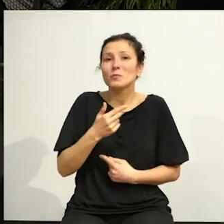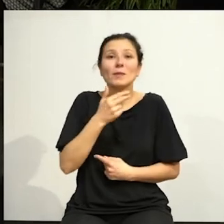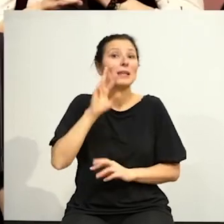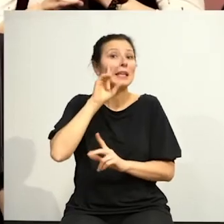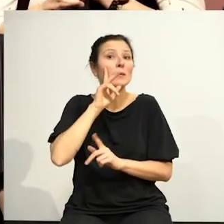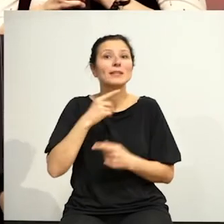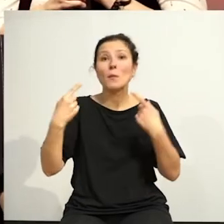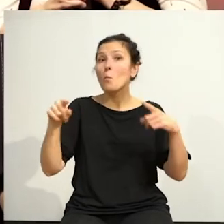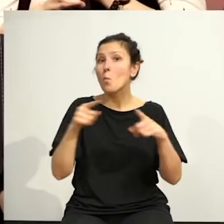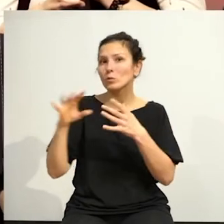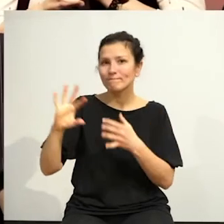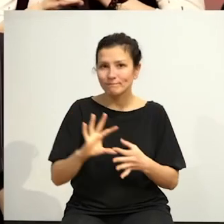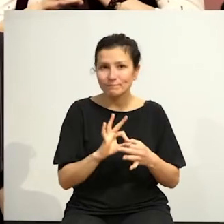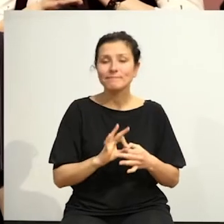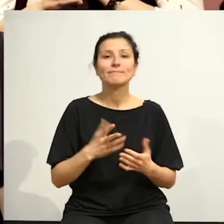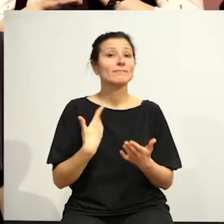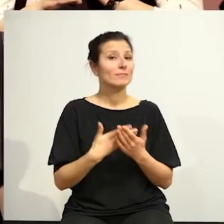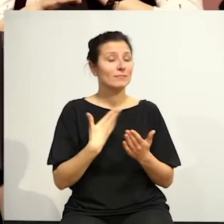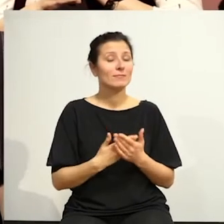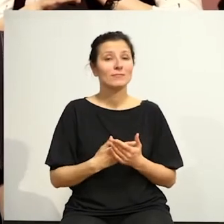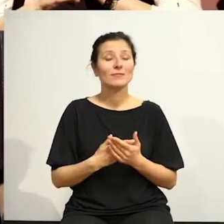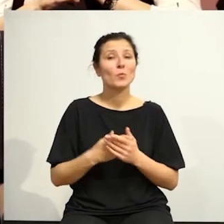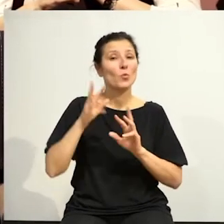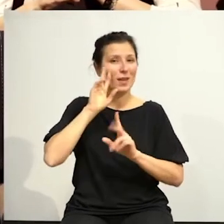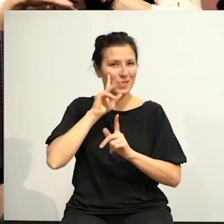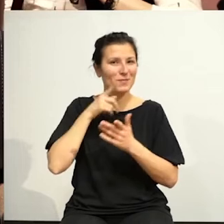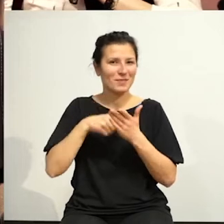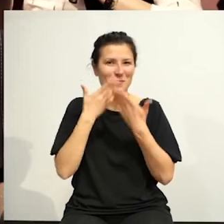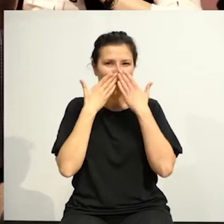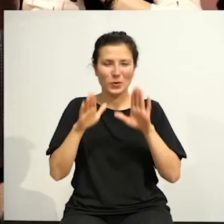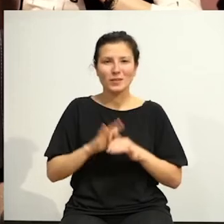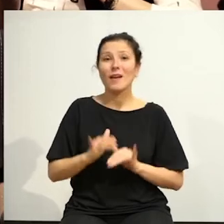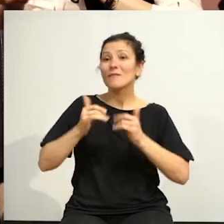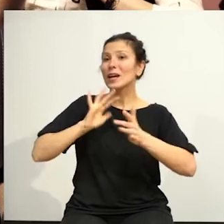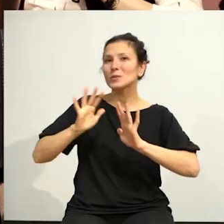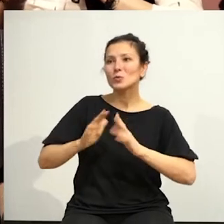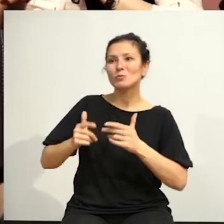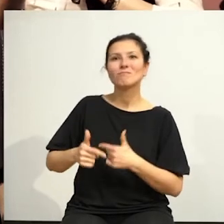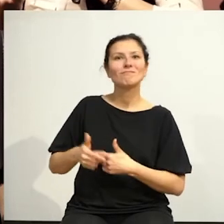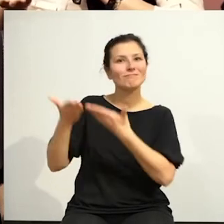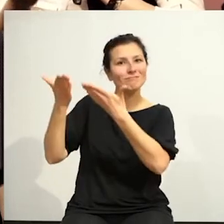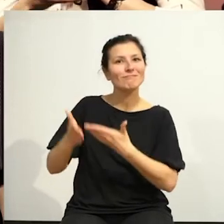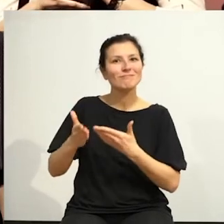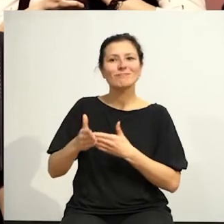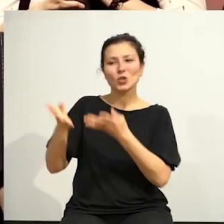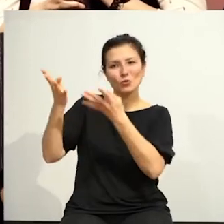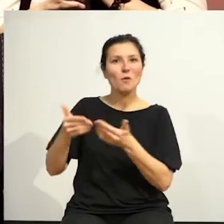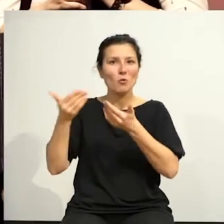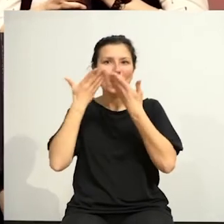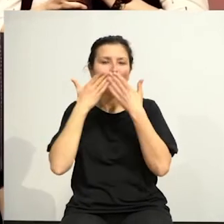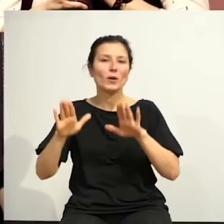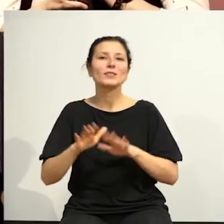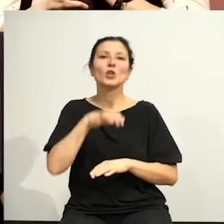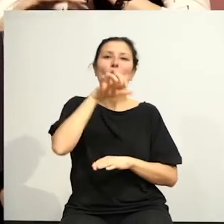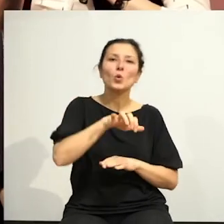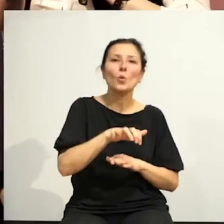muzycznych, bo one też tutaj pokazują, że jak Norwida można przedstawić i w muzyce, w obrazie, w